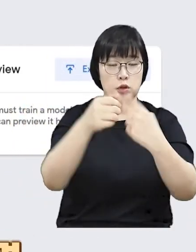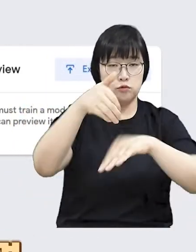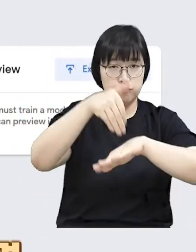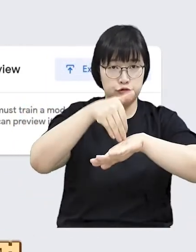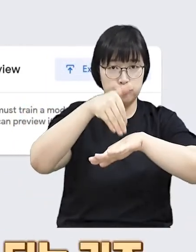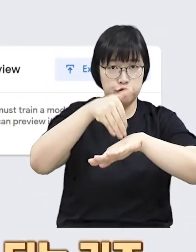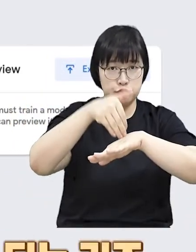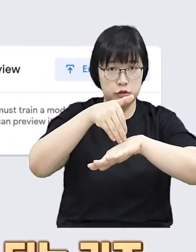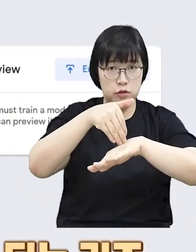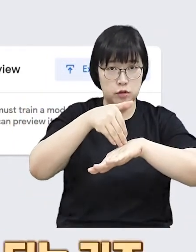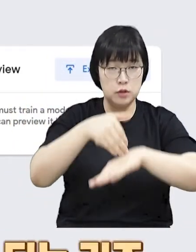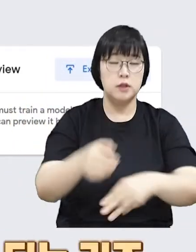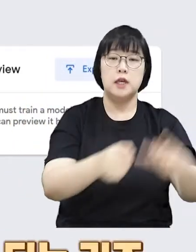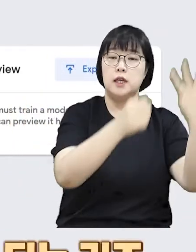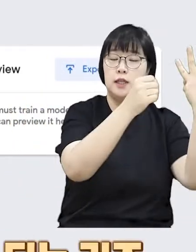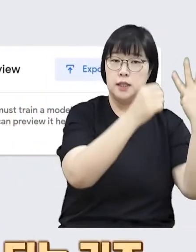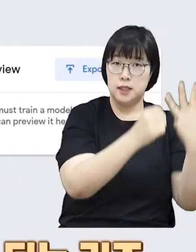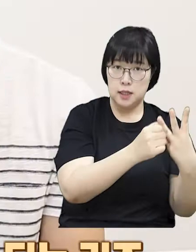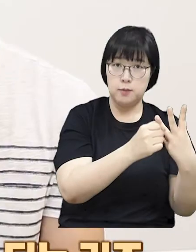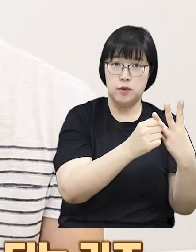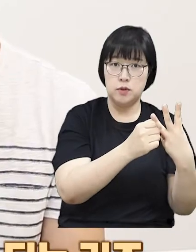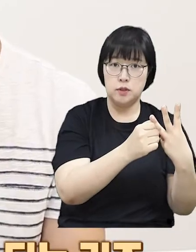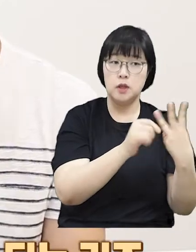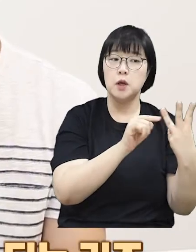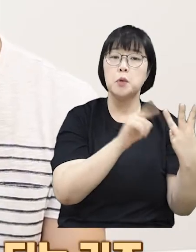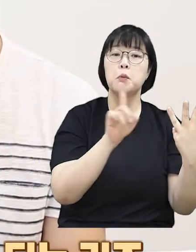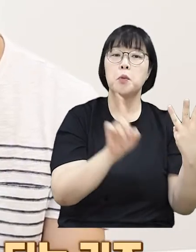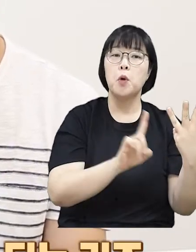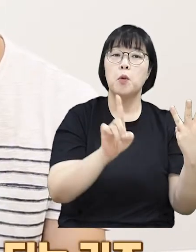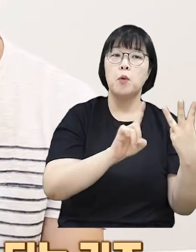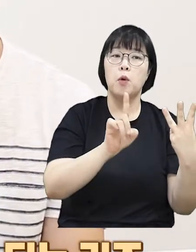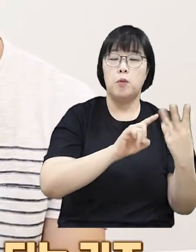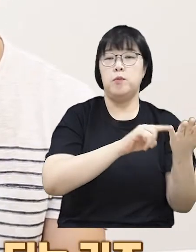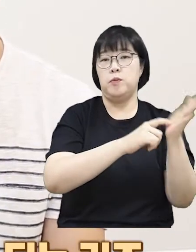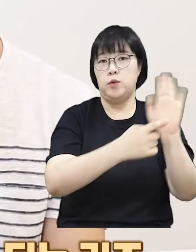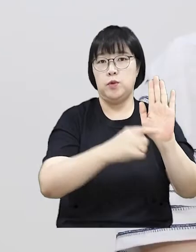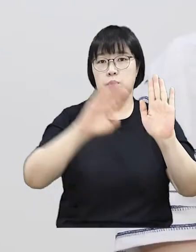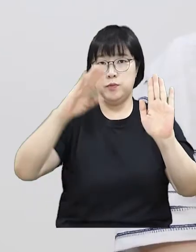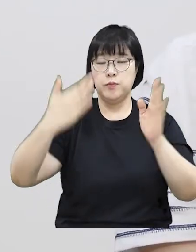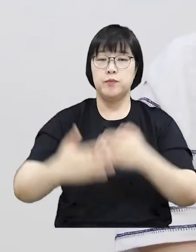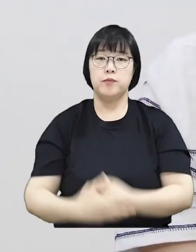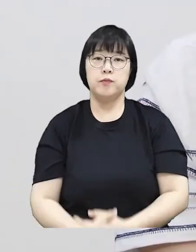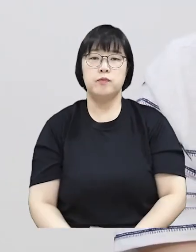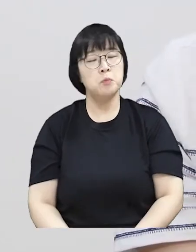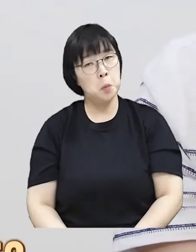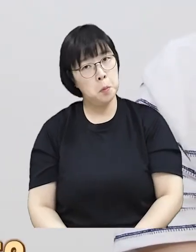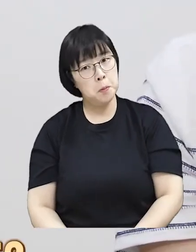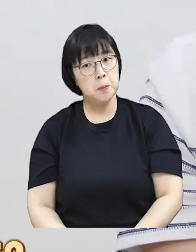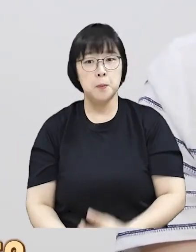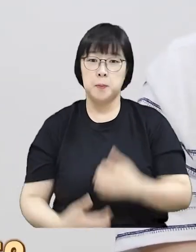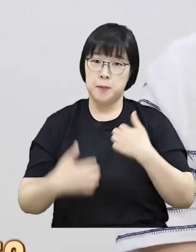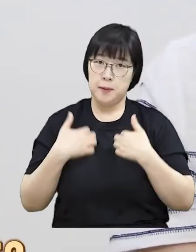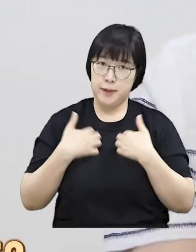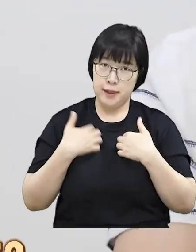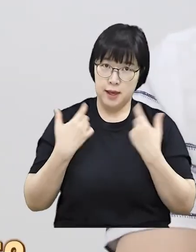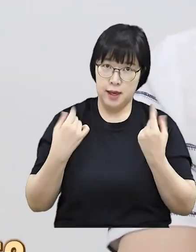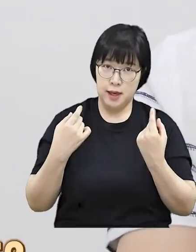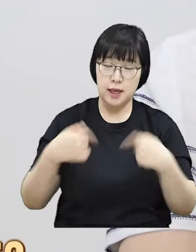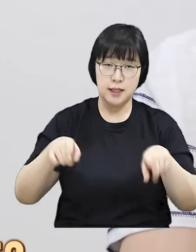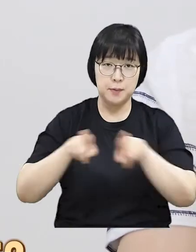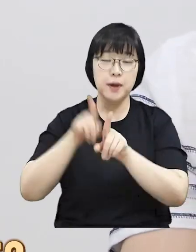훈련을 시키면 이 컴퓨터가 이 이미지가 무엇이다라고 표현을 하게 되는 거죠. 재밌겠다. 한번 해볼게요. 그러면